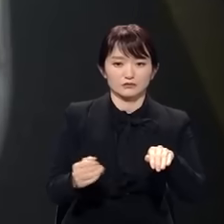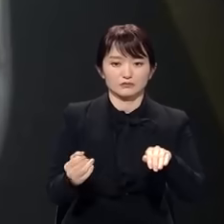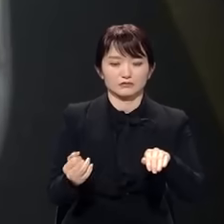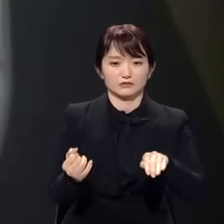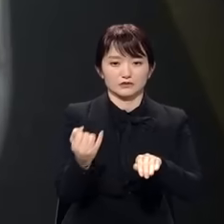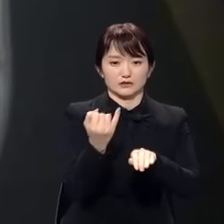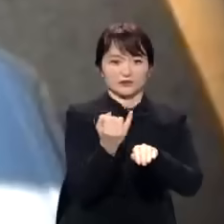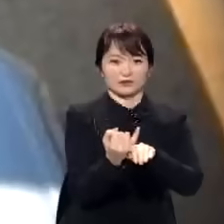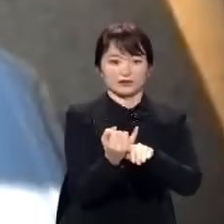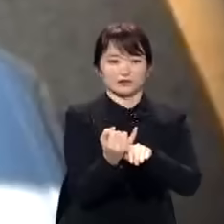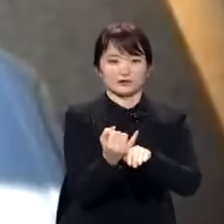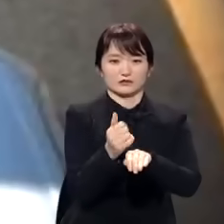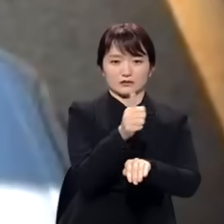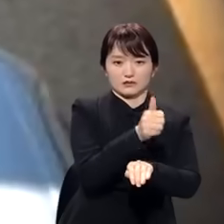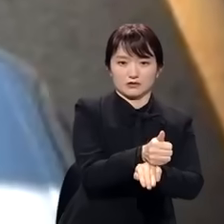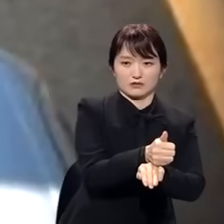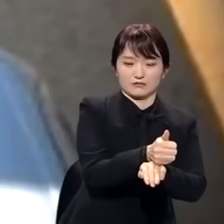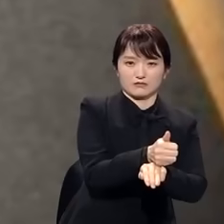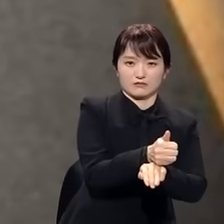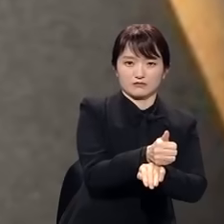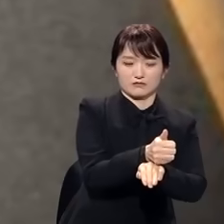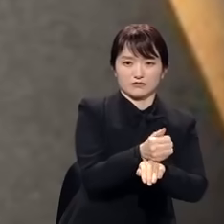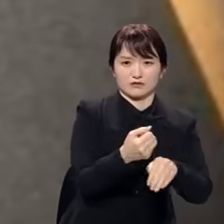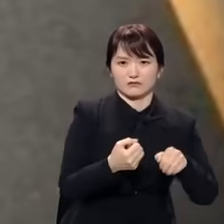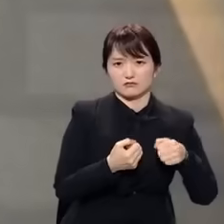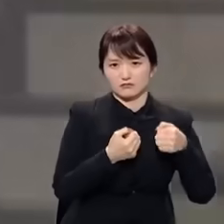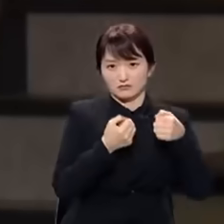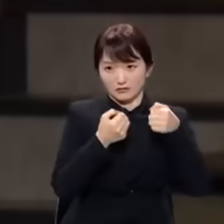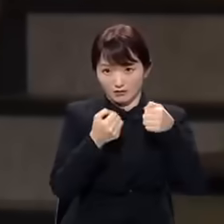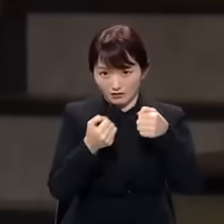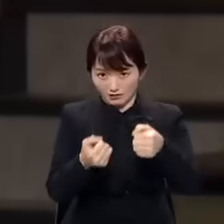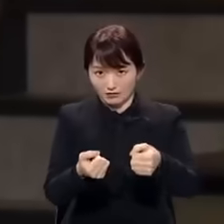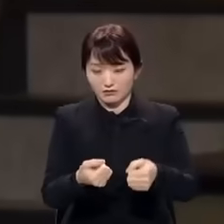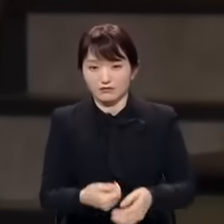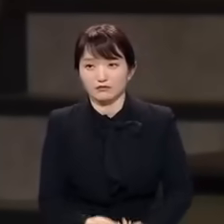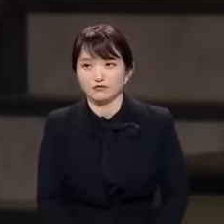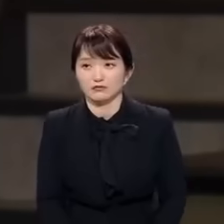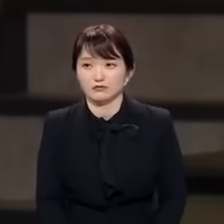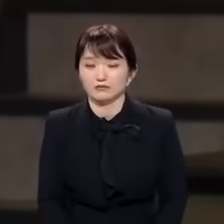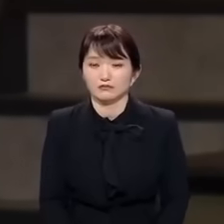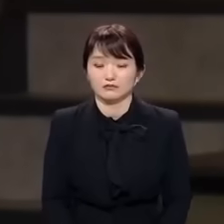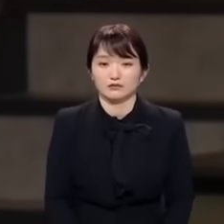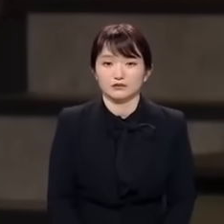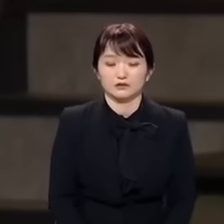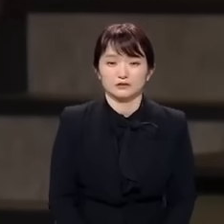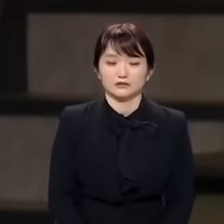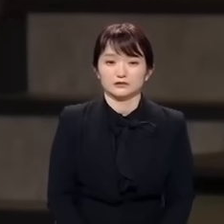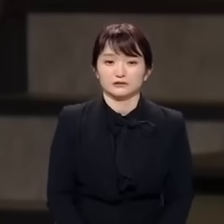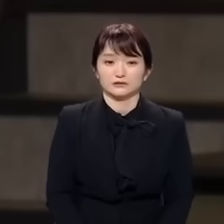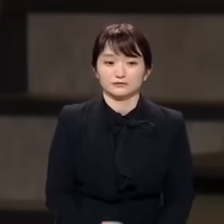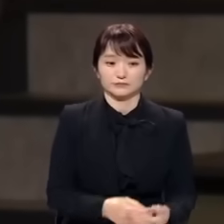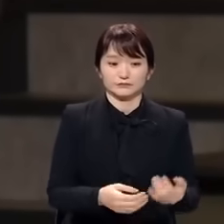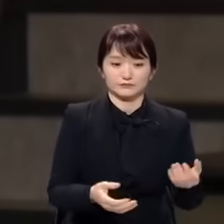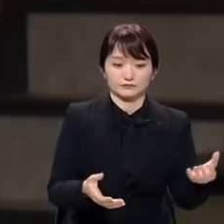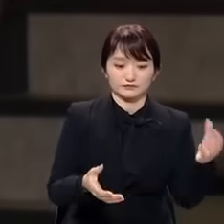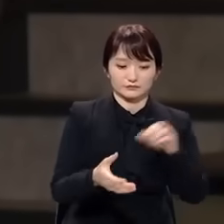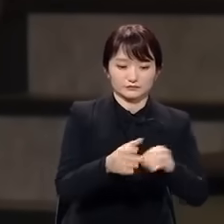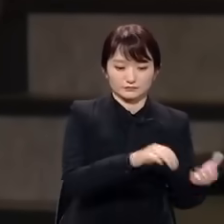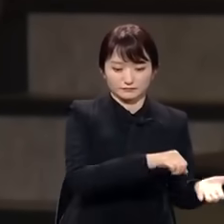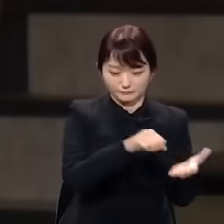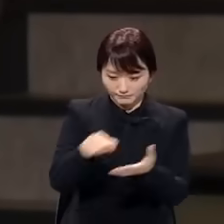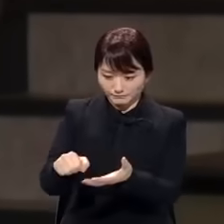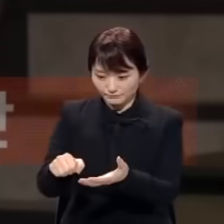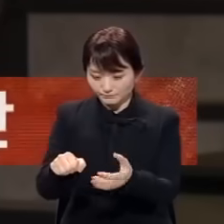가지고 조수석에 앉혀 놓는 그런 대담함을 보였다는 거죠 그리고 이제 암매장을 하고 난 뒤에 인근 사찰에